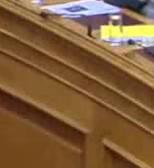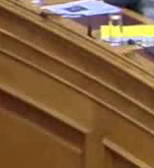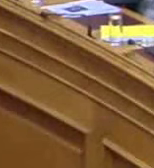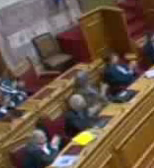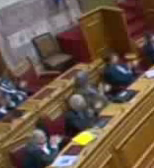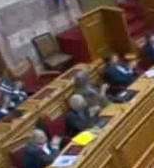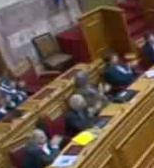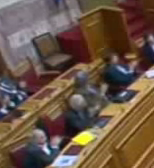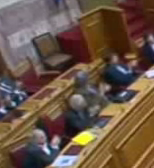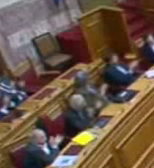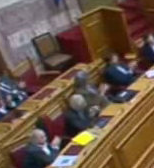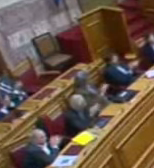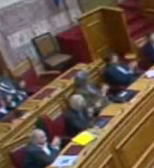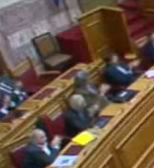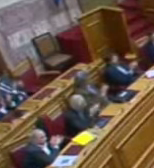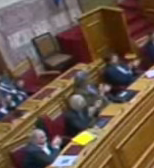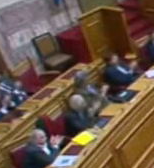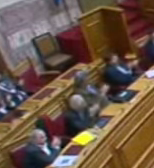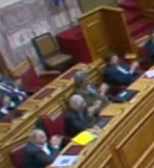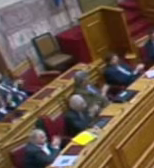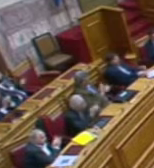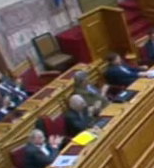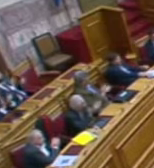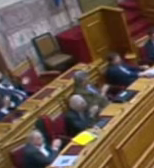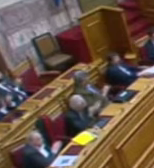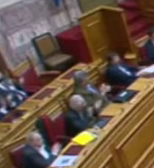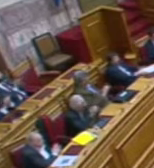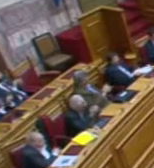Κυρίες και κύριοι.